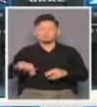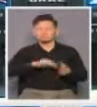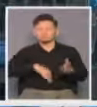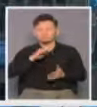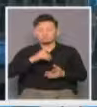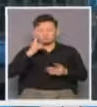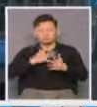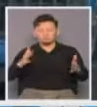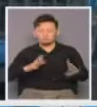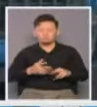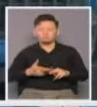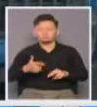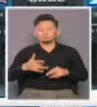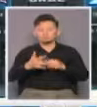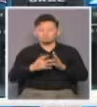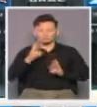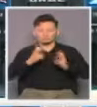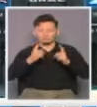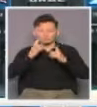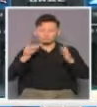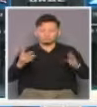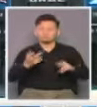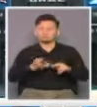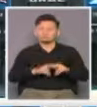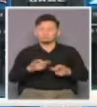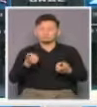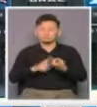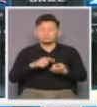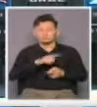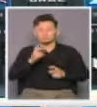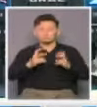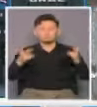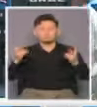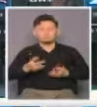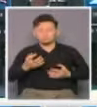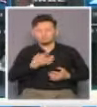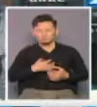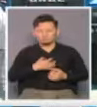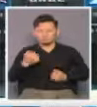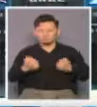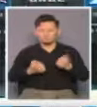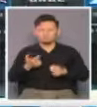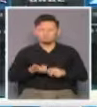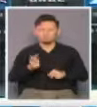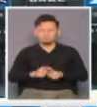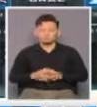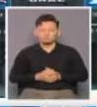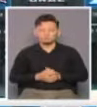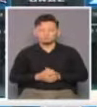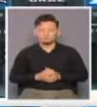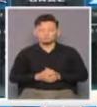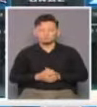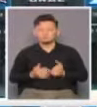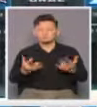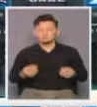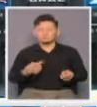регионе. ЭТРАУ является нефтяной столицей, поэтому эта техника очень востребована. Сегодня